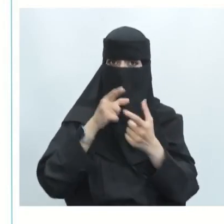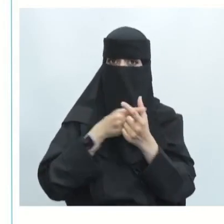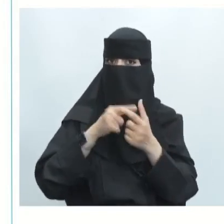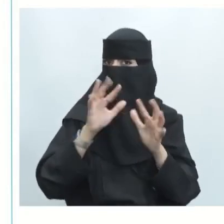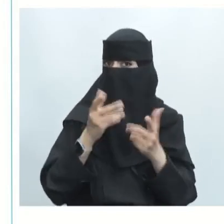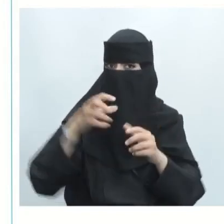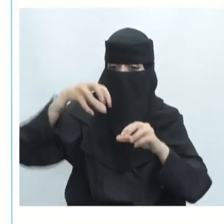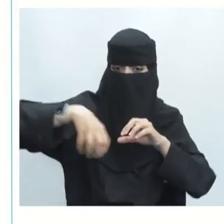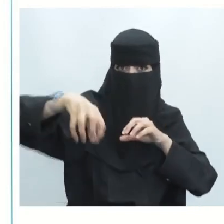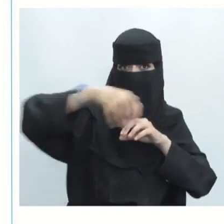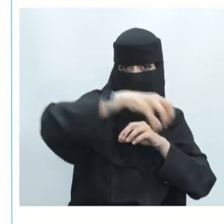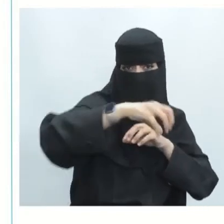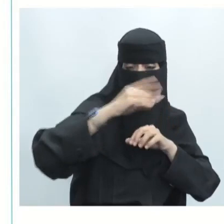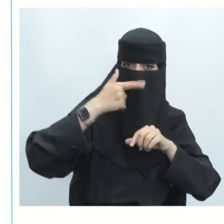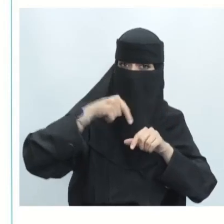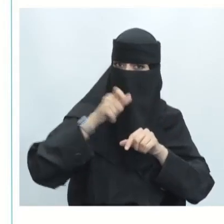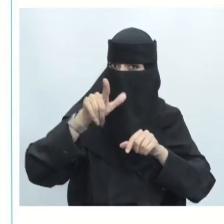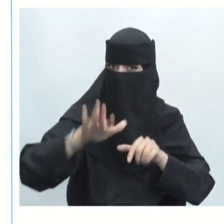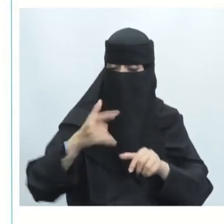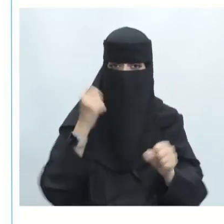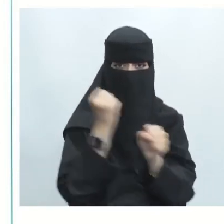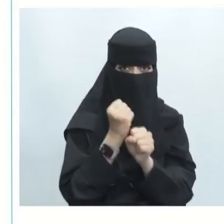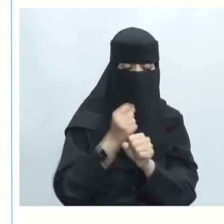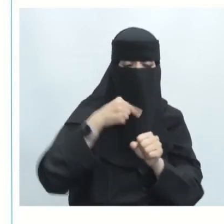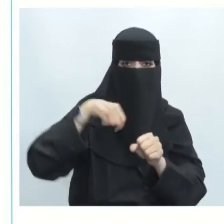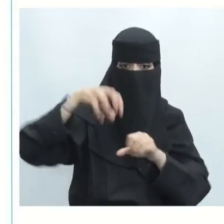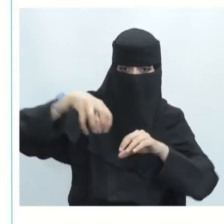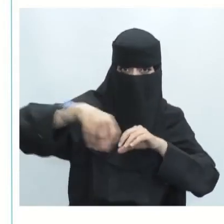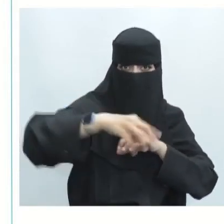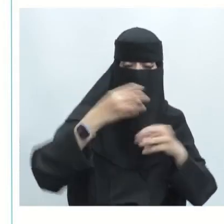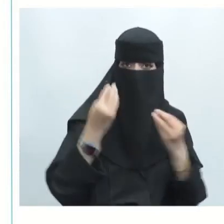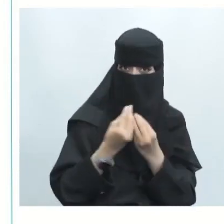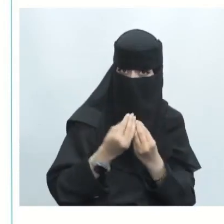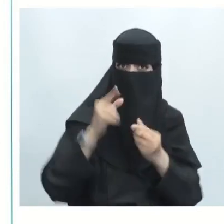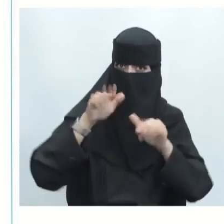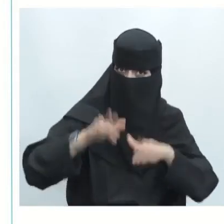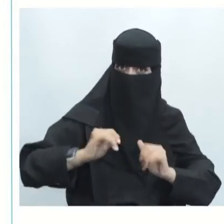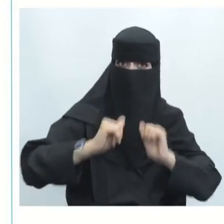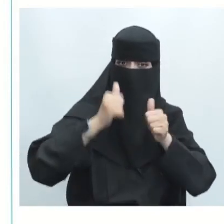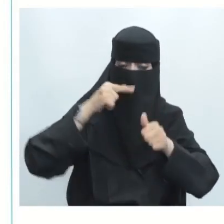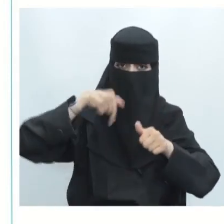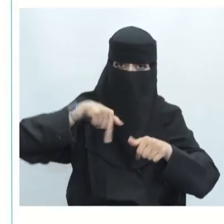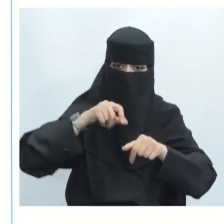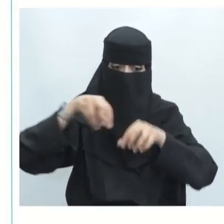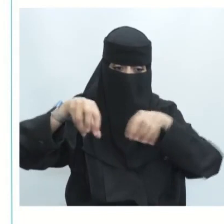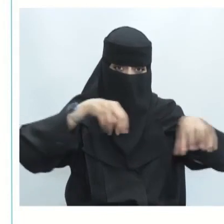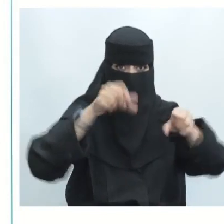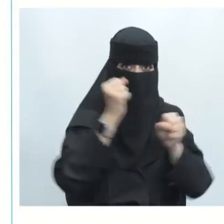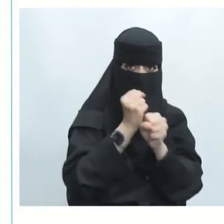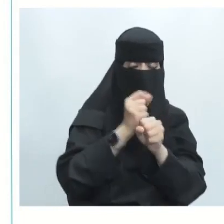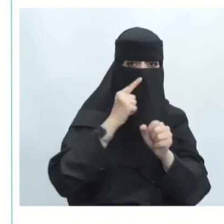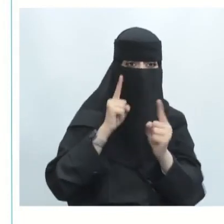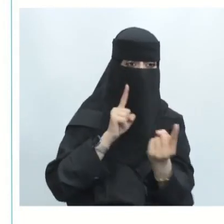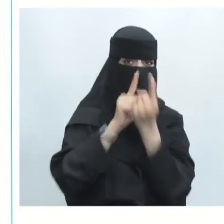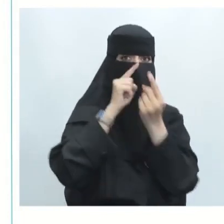نقصد الاقسام حينما يعملون مع بعض هم يستطيعون ان يواجهوا العقبات ويرتبوا الامور